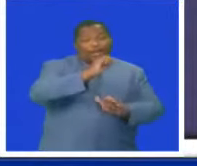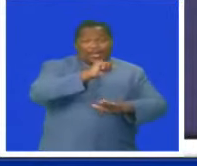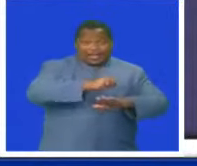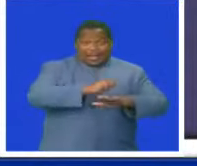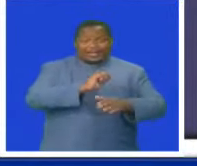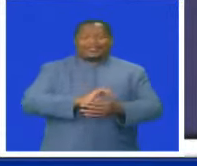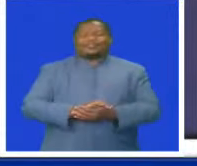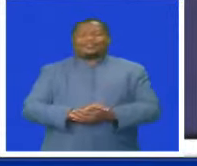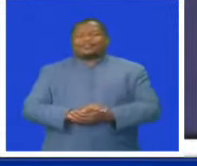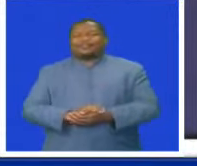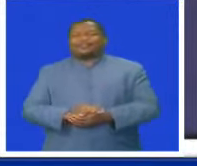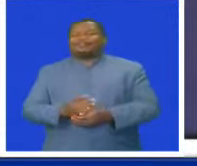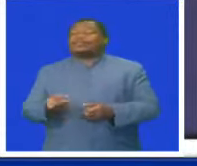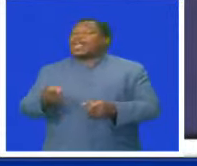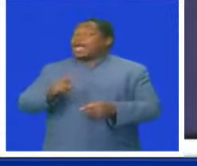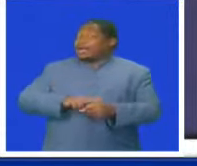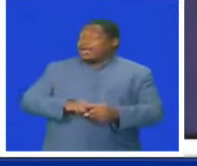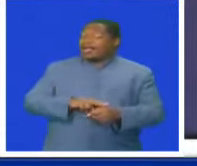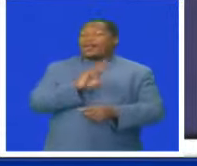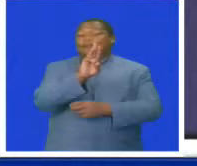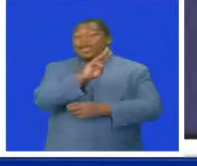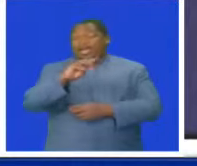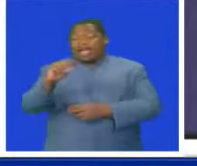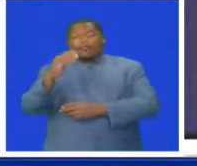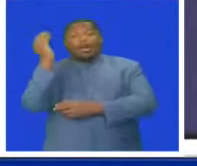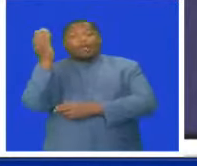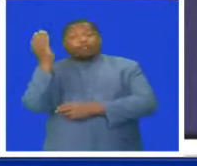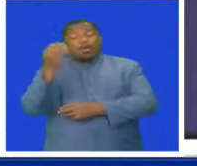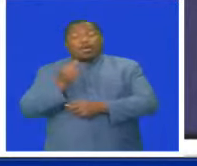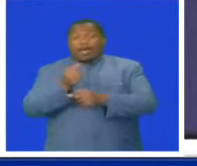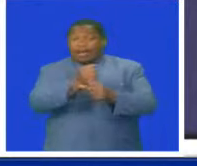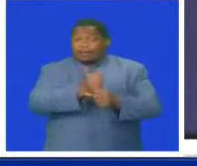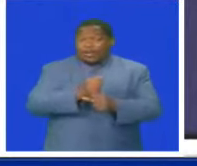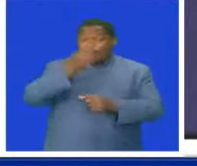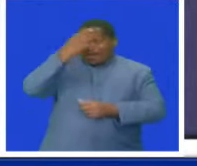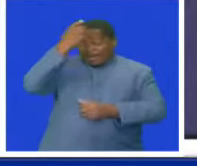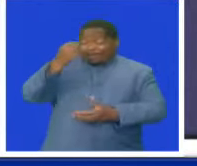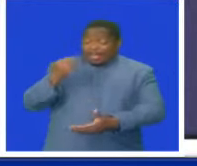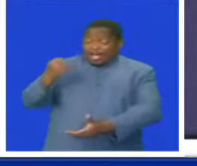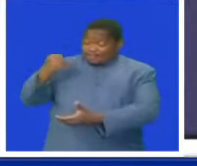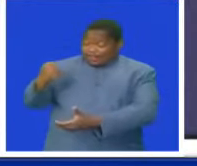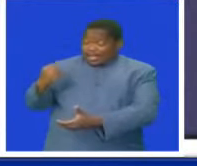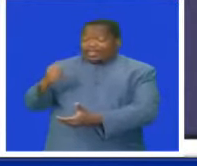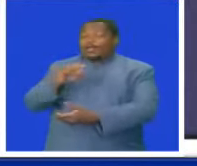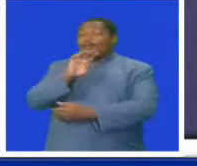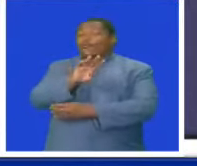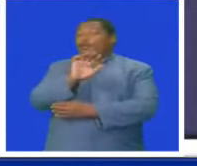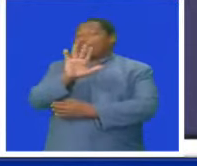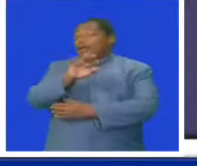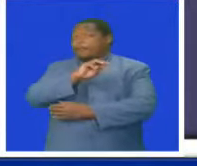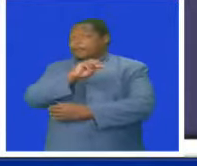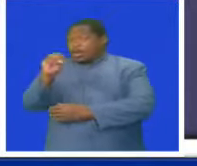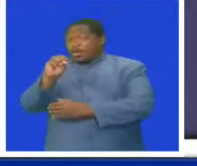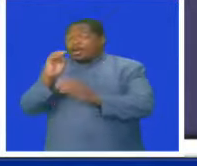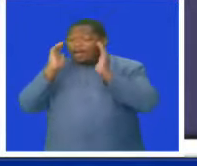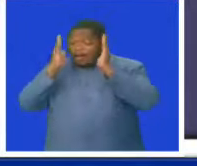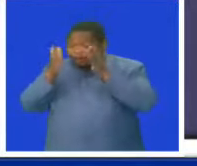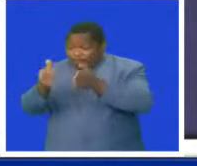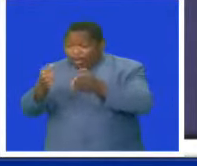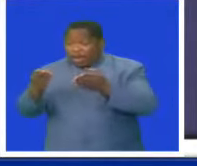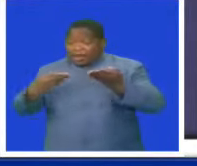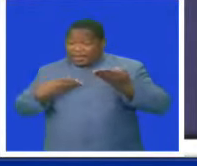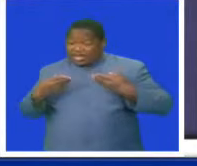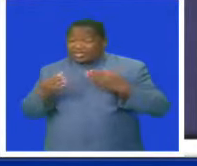sekusita bosomabhizinisi labancane lekuyimali lenganga-45 million emalangeni ukhinzelwa waphawula nekuthi unemployment